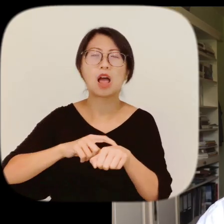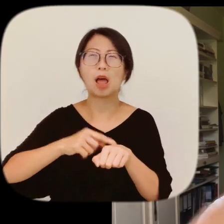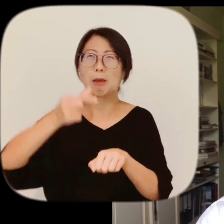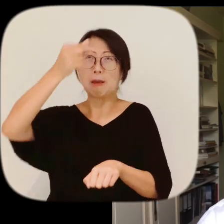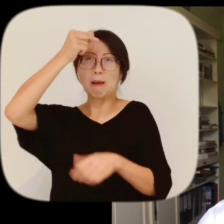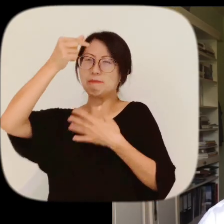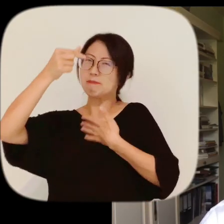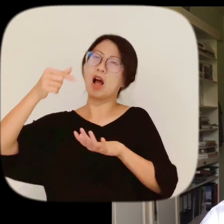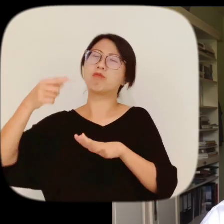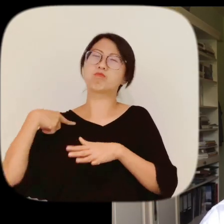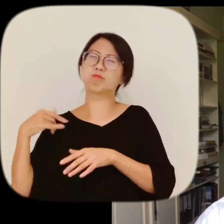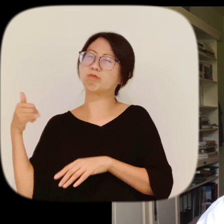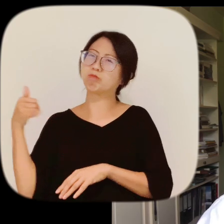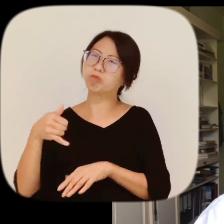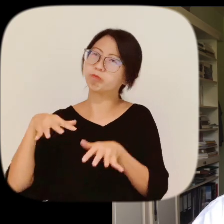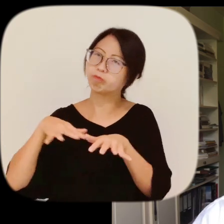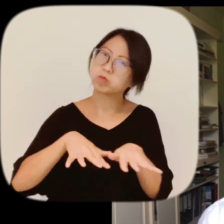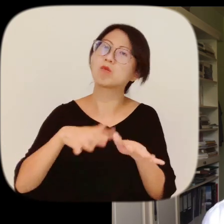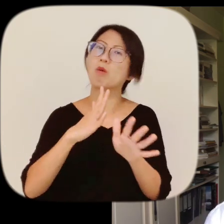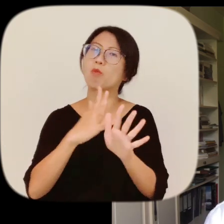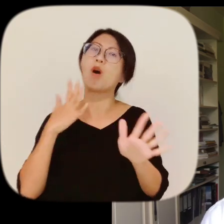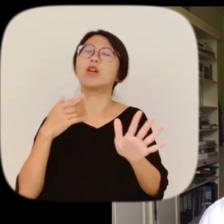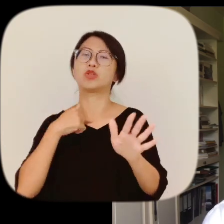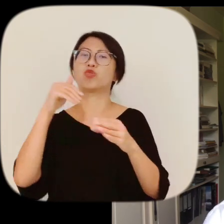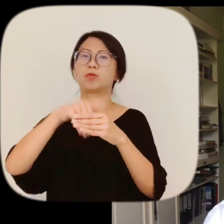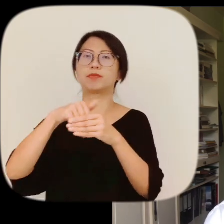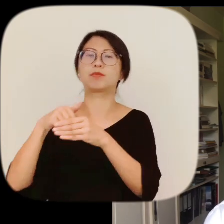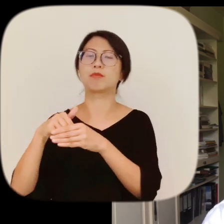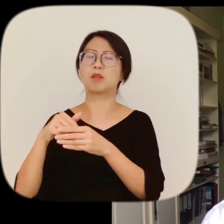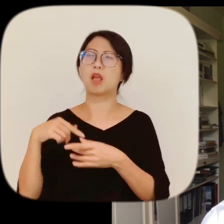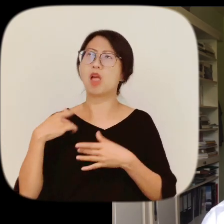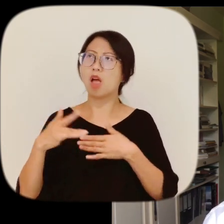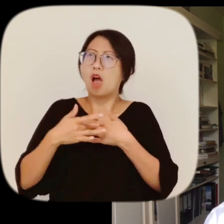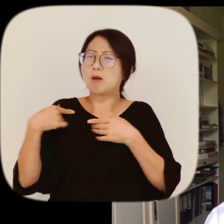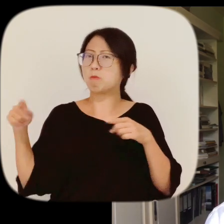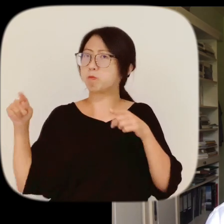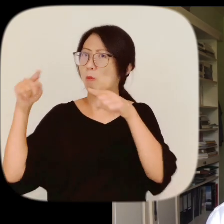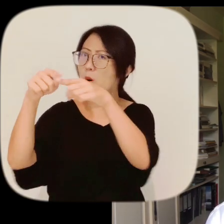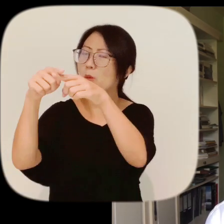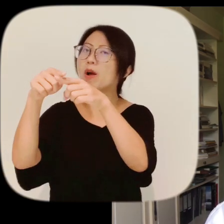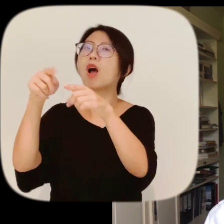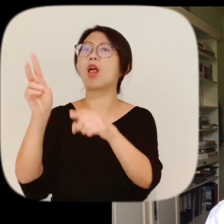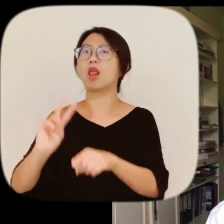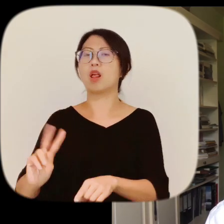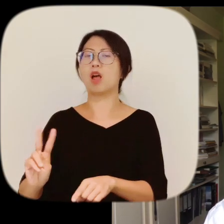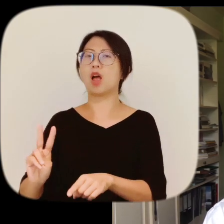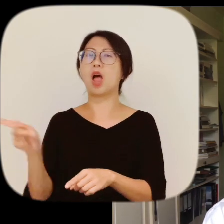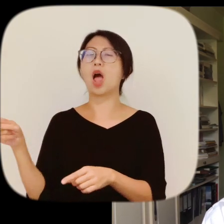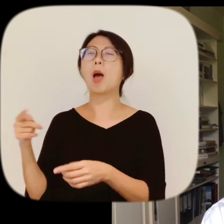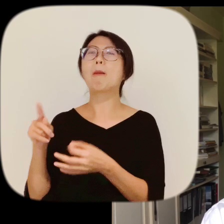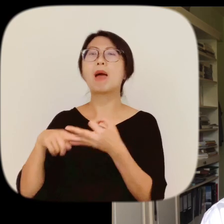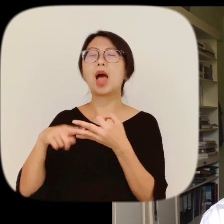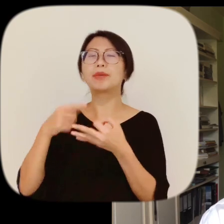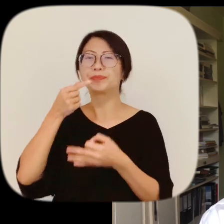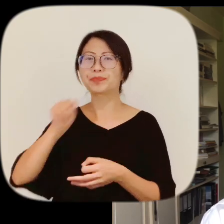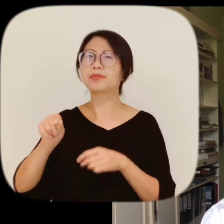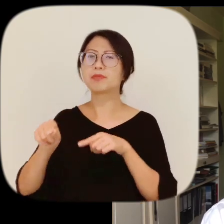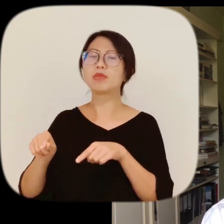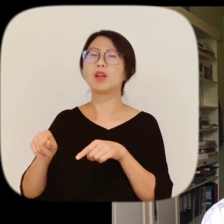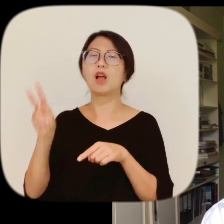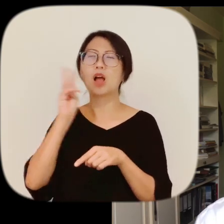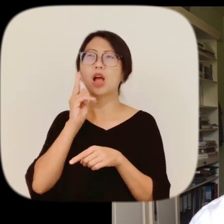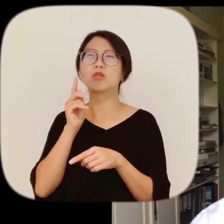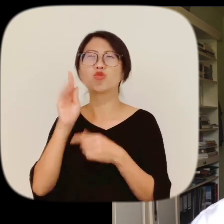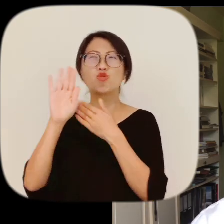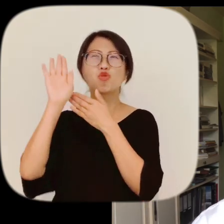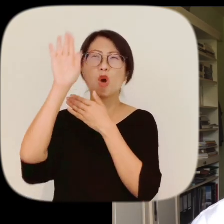我们才有得讲的嘛那才形成一种命运的共同体的这种才是有真正的力量